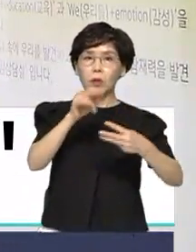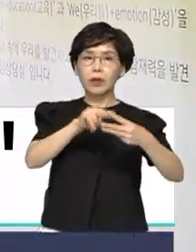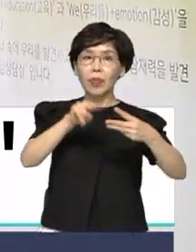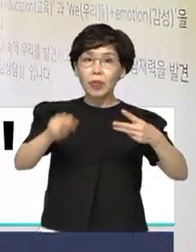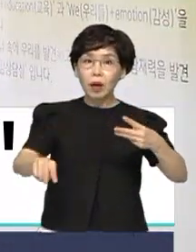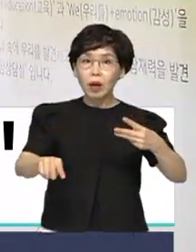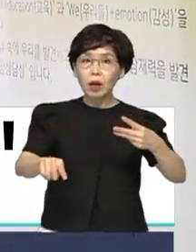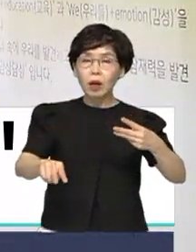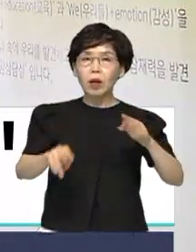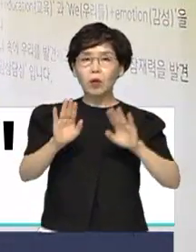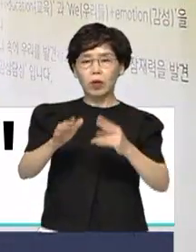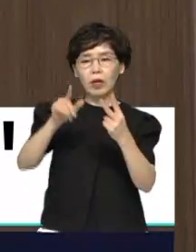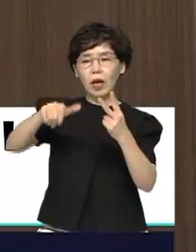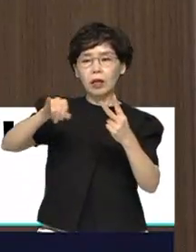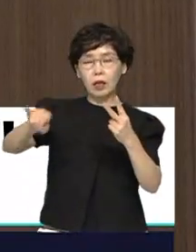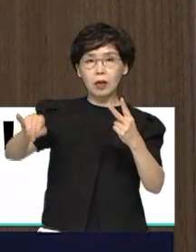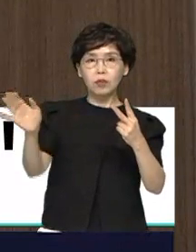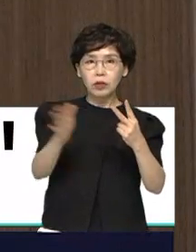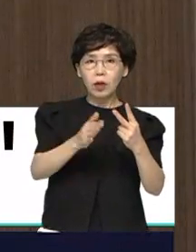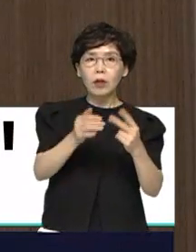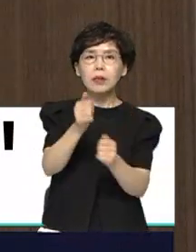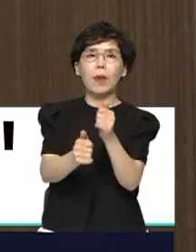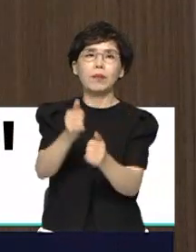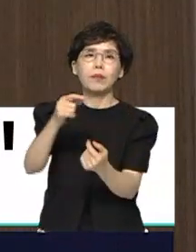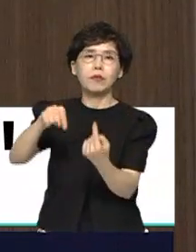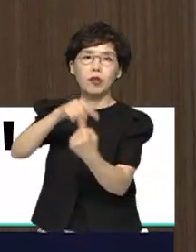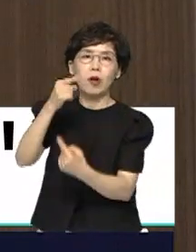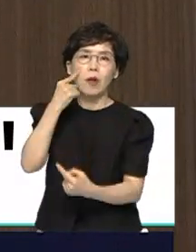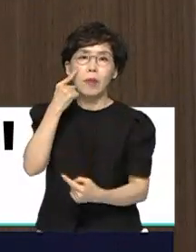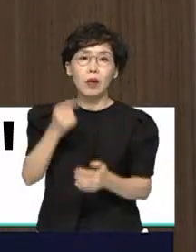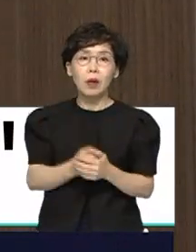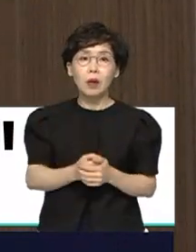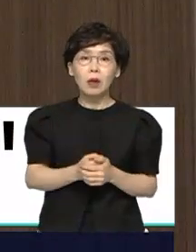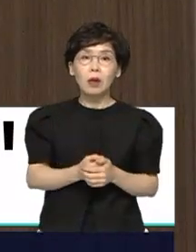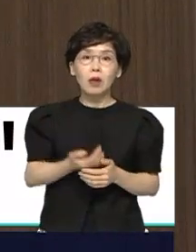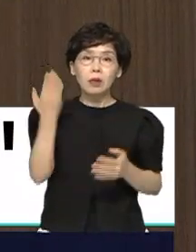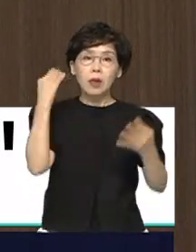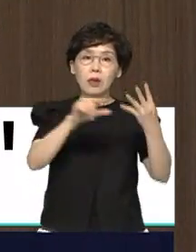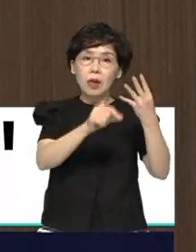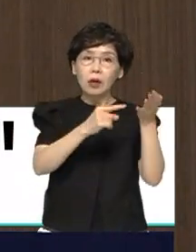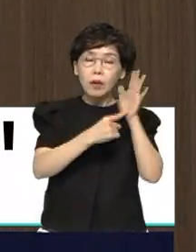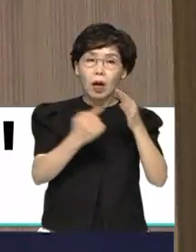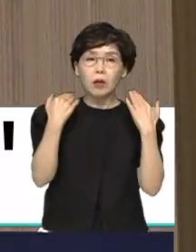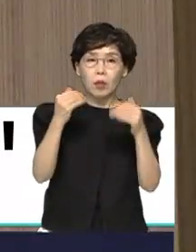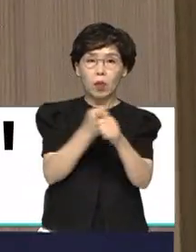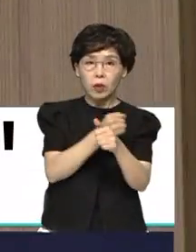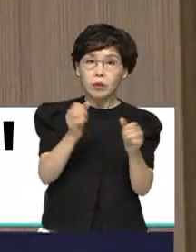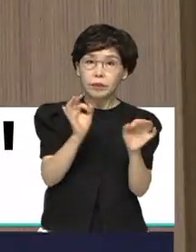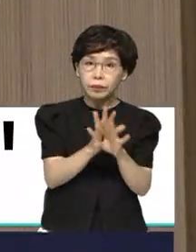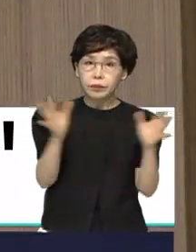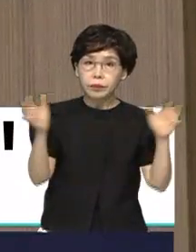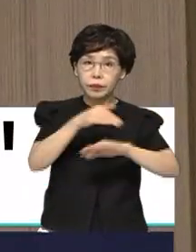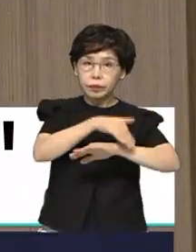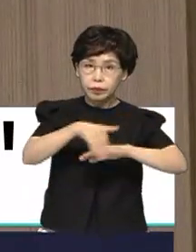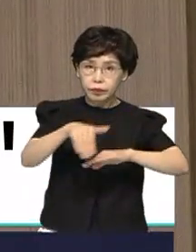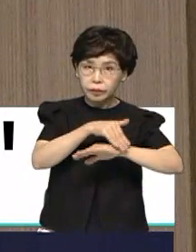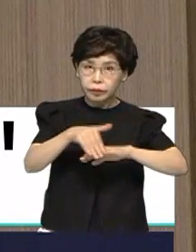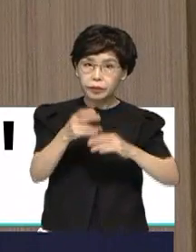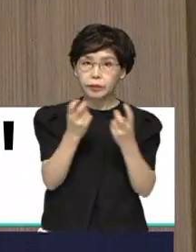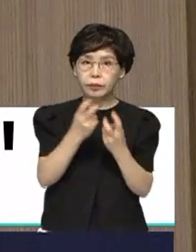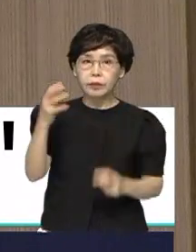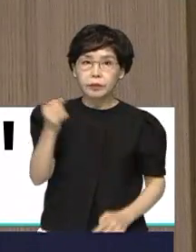오는 2학기부터 시범 운영됩니다. 교육부는 지난 4월 발표한 학교폭력 근절 종합대책 후속조치의